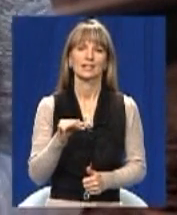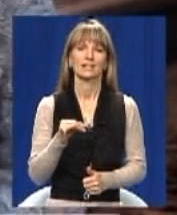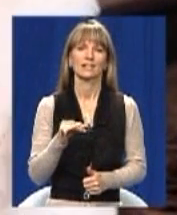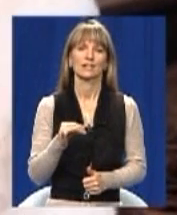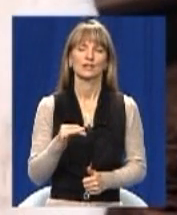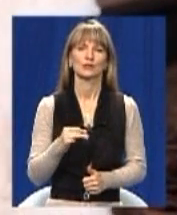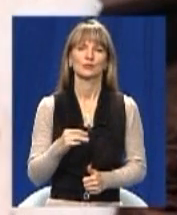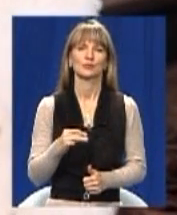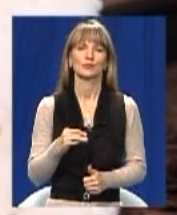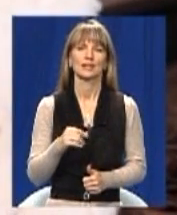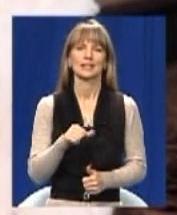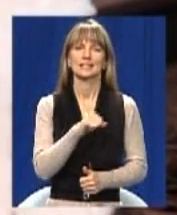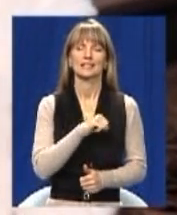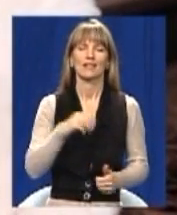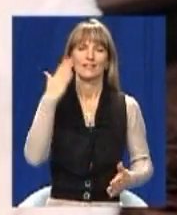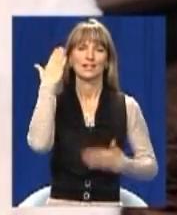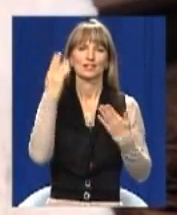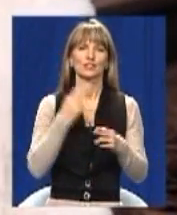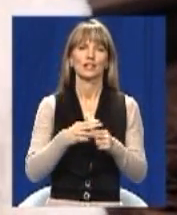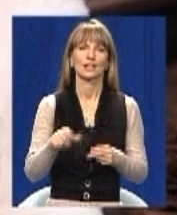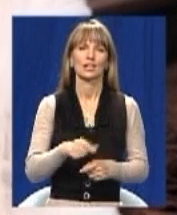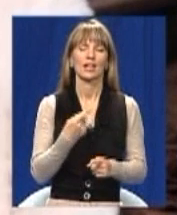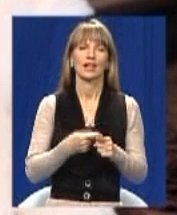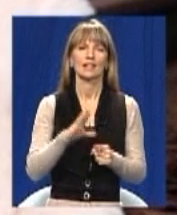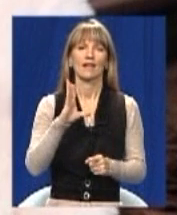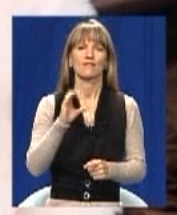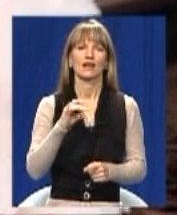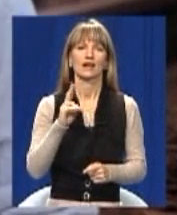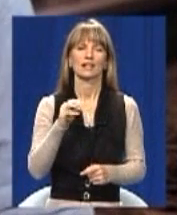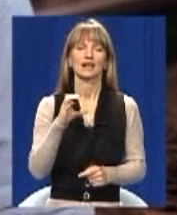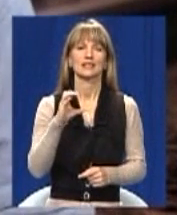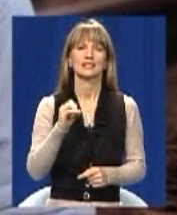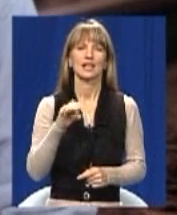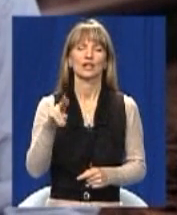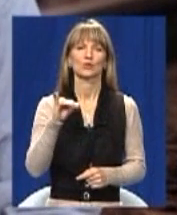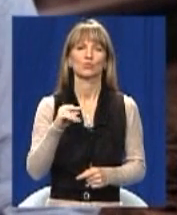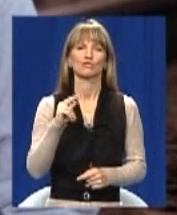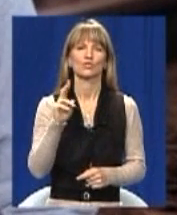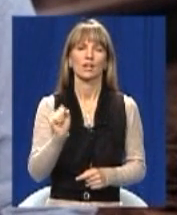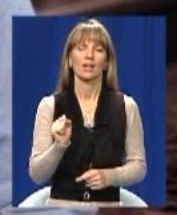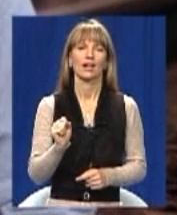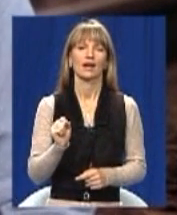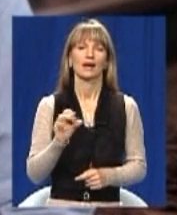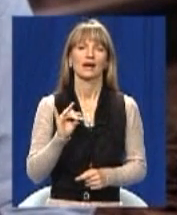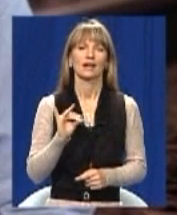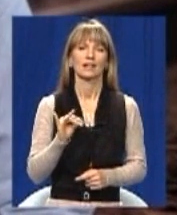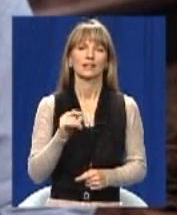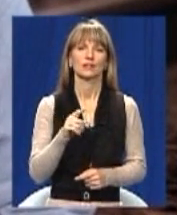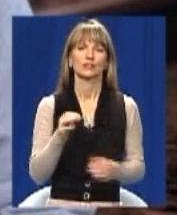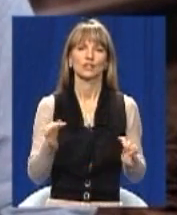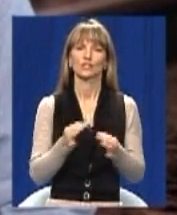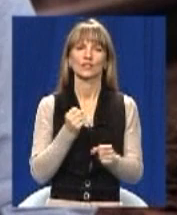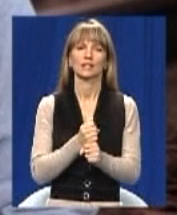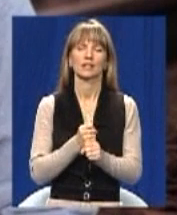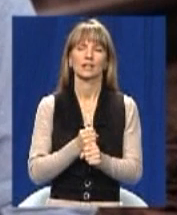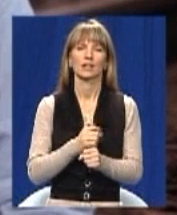поездах. Самый веселый железнодорожник – это Верка Сердючка. Ему нечего делать, и